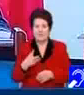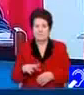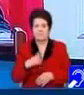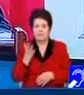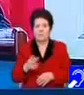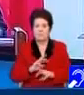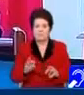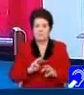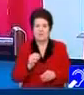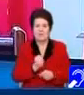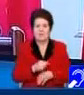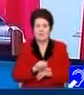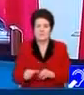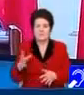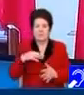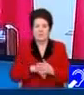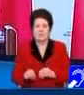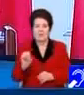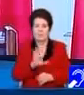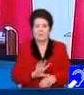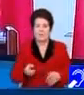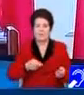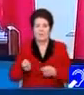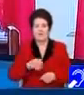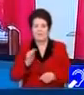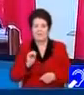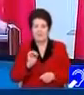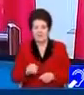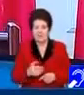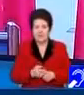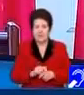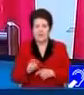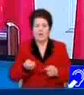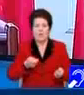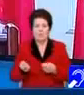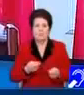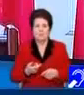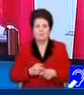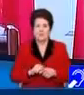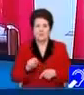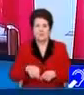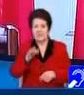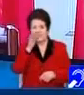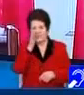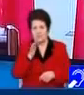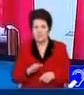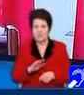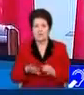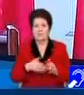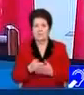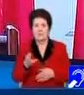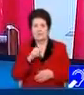condus Ministerul Afacerilor Externe și Integrării Europene în guvernul Filat, trecând ulterior la conducerea executivului de la Chișinău, unde a rămas până